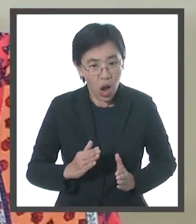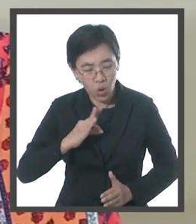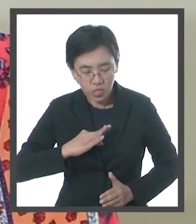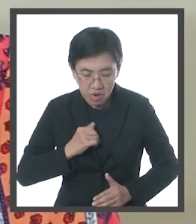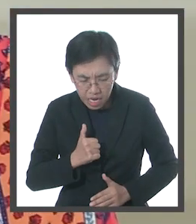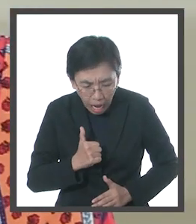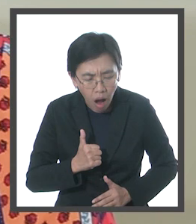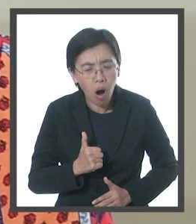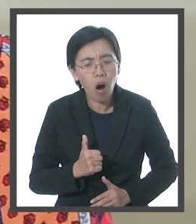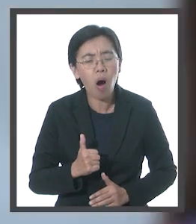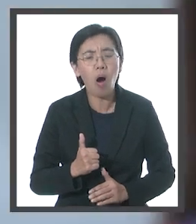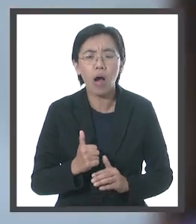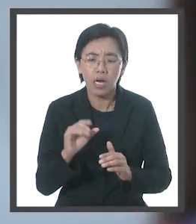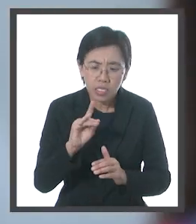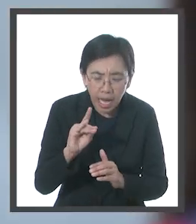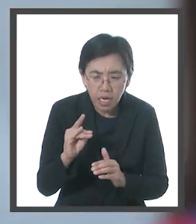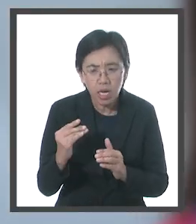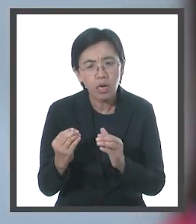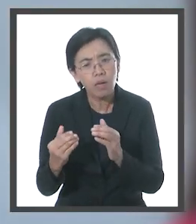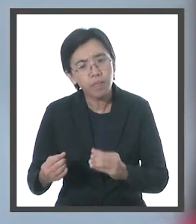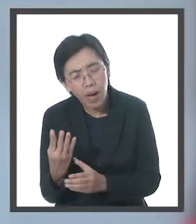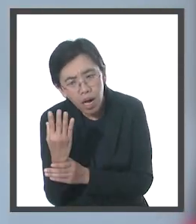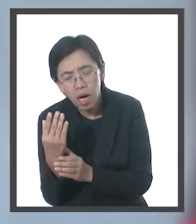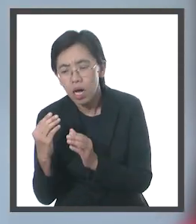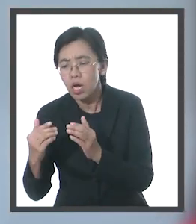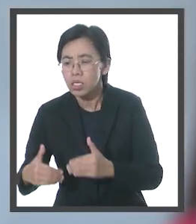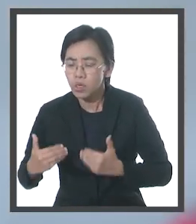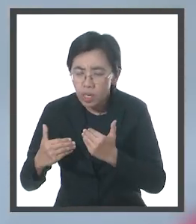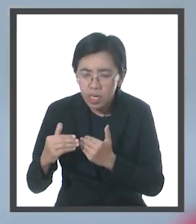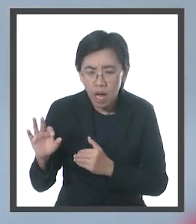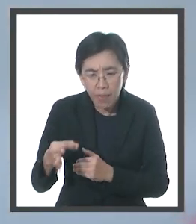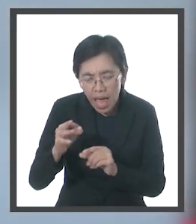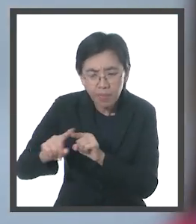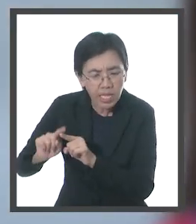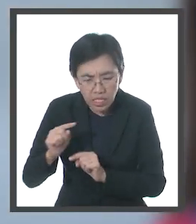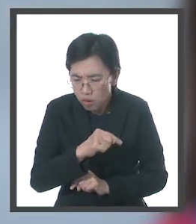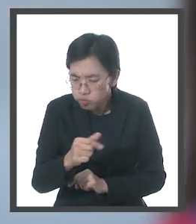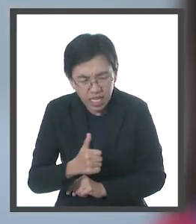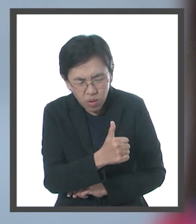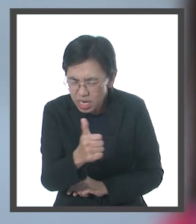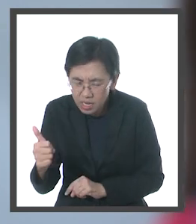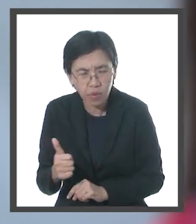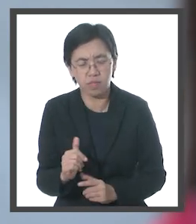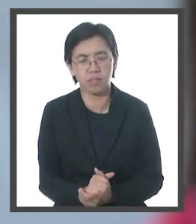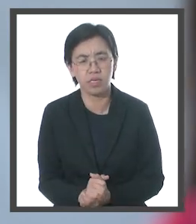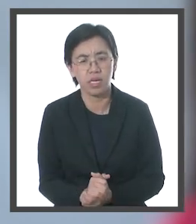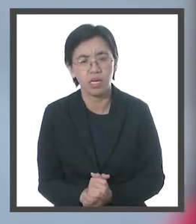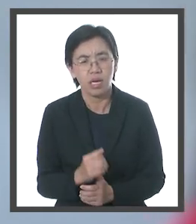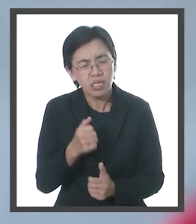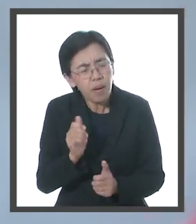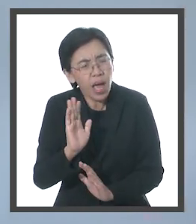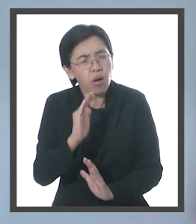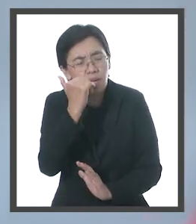all well-being ฉะนั้นงานวิจัยต่างๆเลยก็ไปเลยแมลงก็ต้องปลวกก็ต้องไม่ฉีดเป็นต้นแล้วไม่ฉีดทำยัง